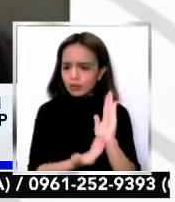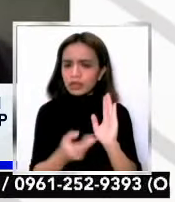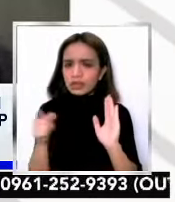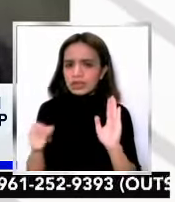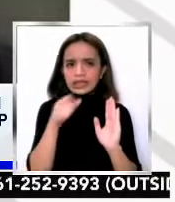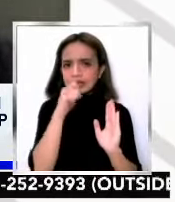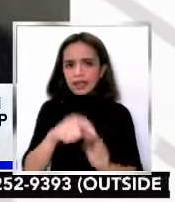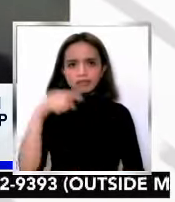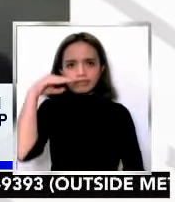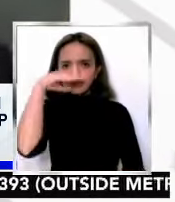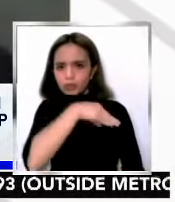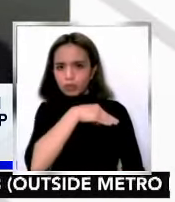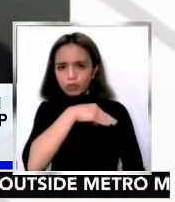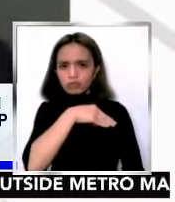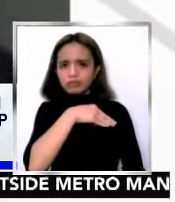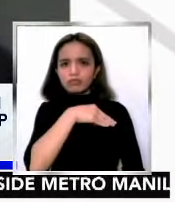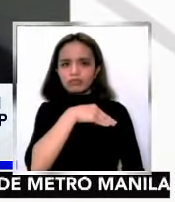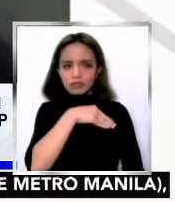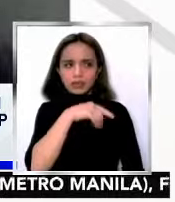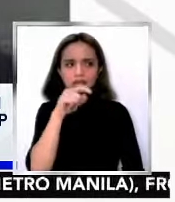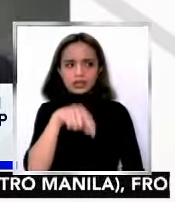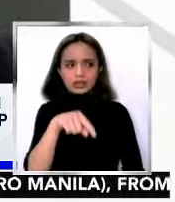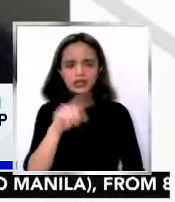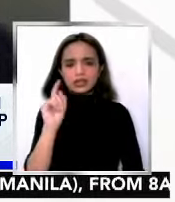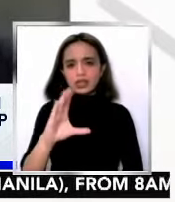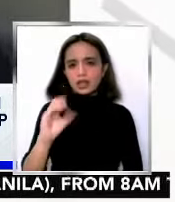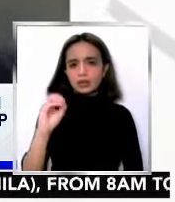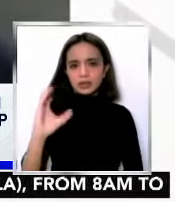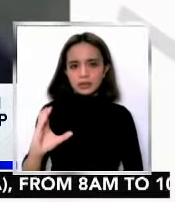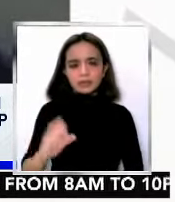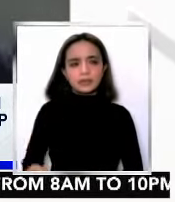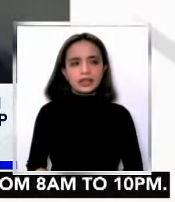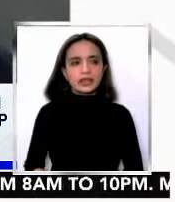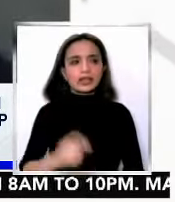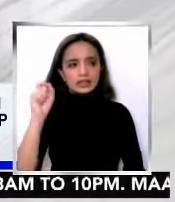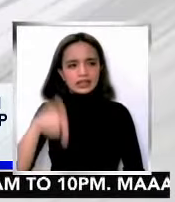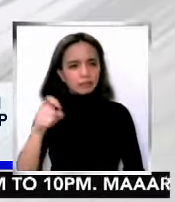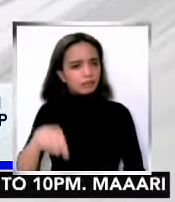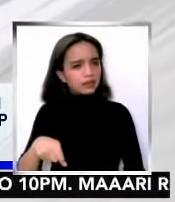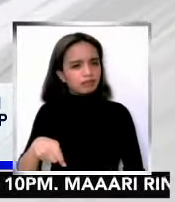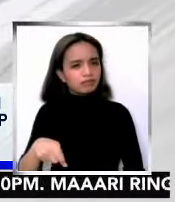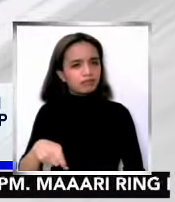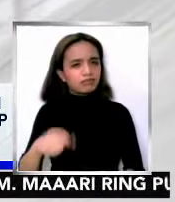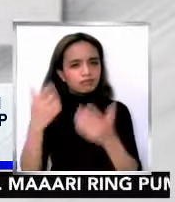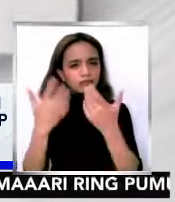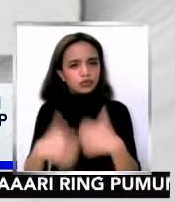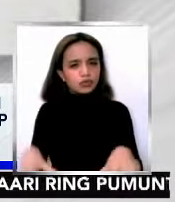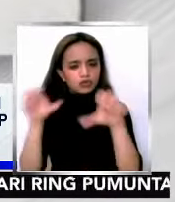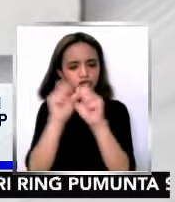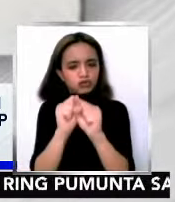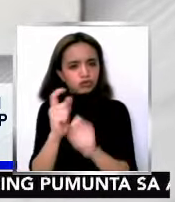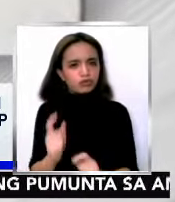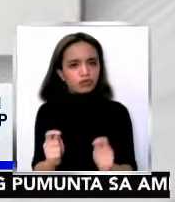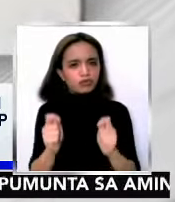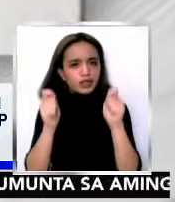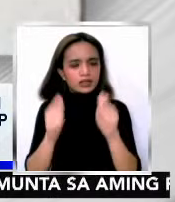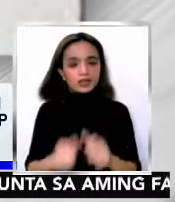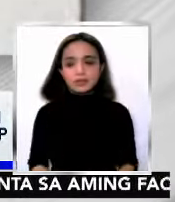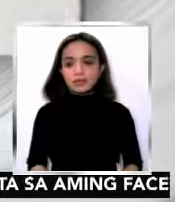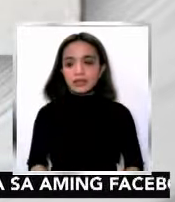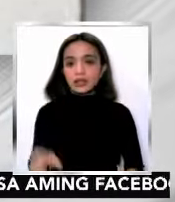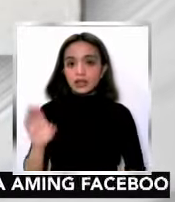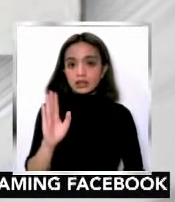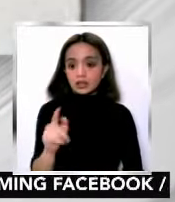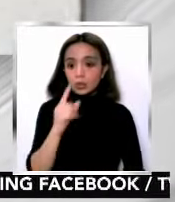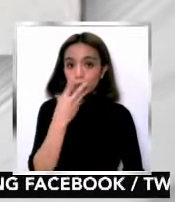nagsisinungaling doon sa kanilang COC. And that should be pretty quickly over. Ang sinasabi ng mga petitioners, kabilang ang